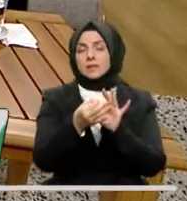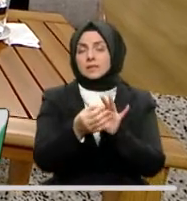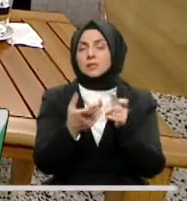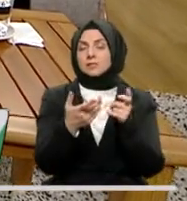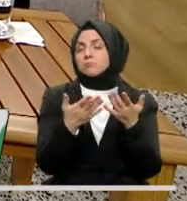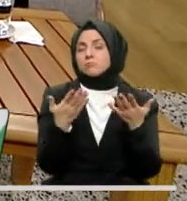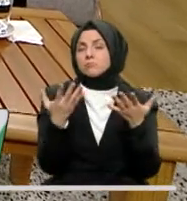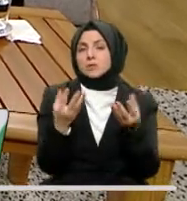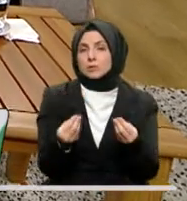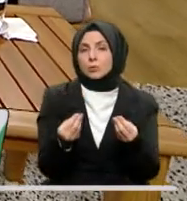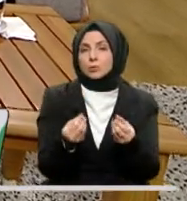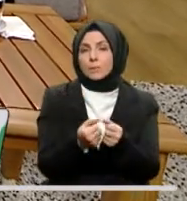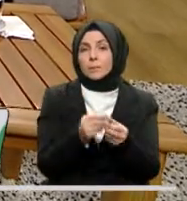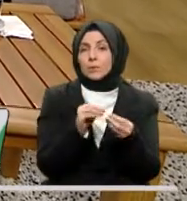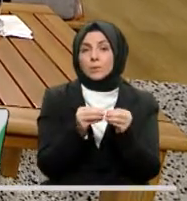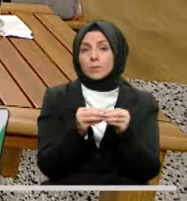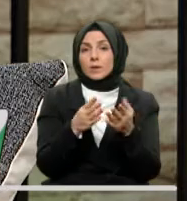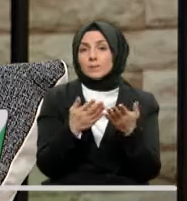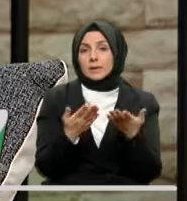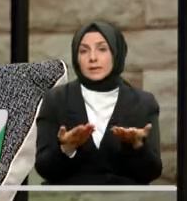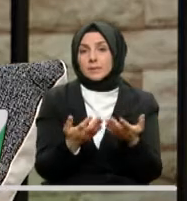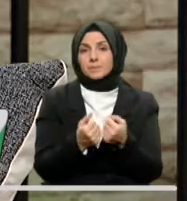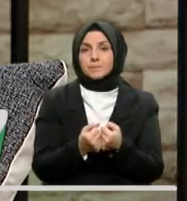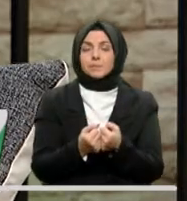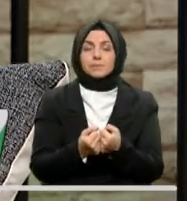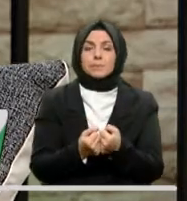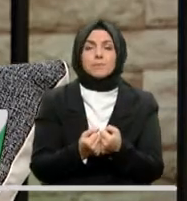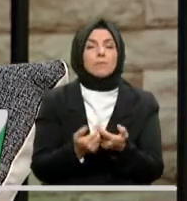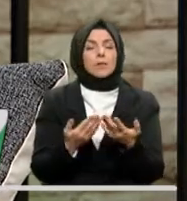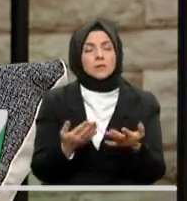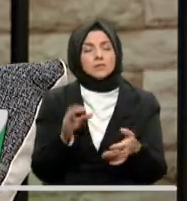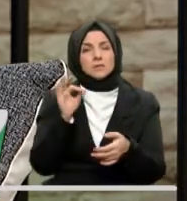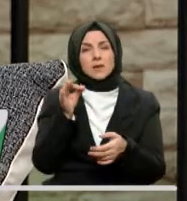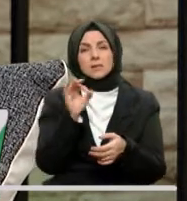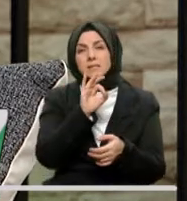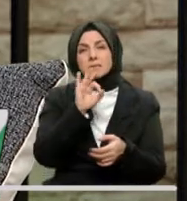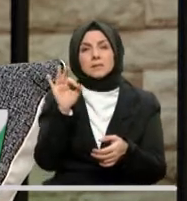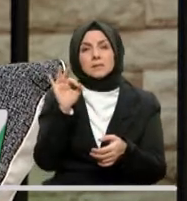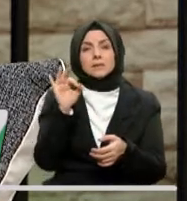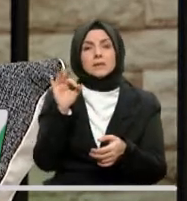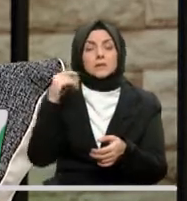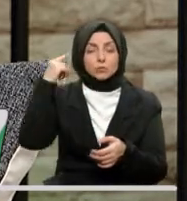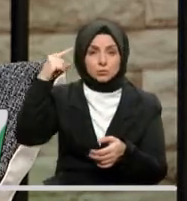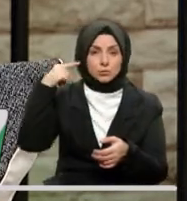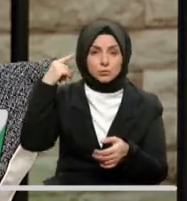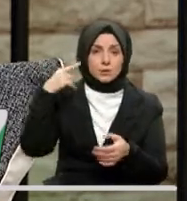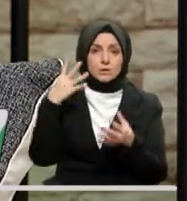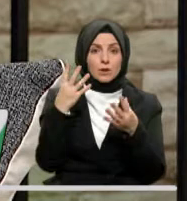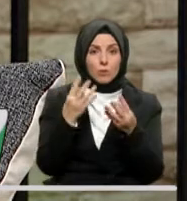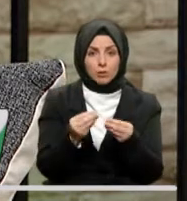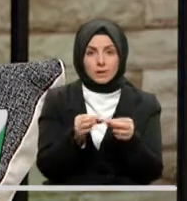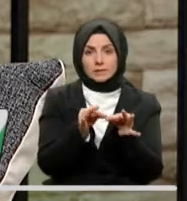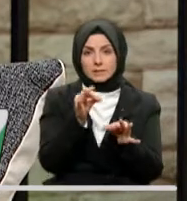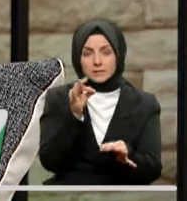ilişkilerde nasıl problemler yaşayabiliyorlar Evet işte şimdi değersizlik algısında olan kişiler dediğimiz bilen kimse bana